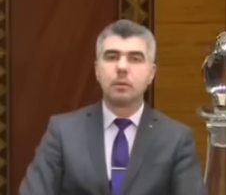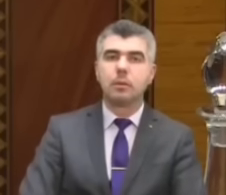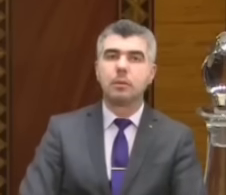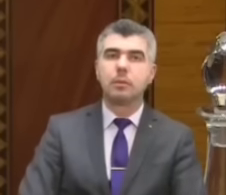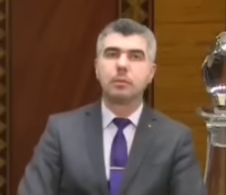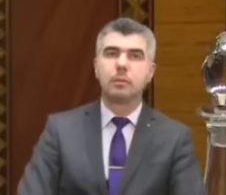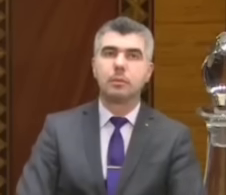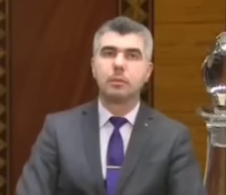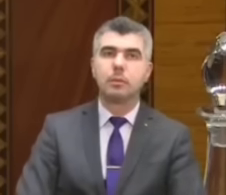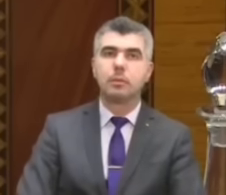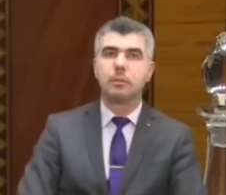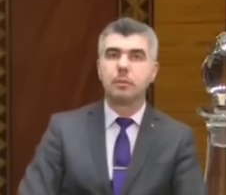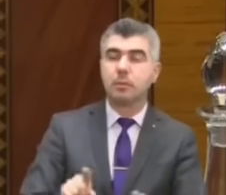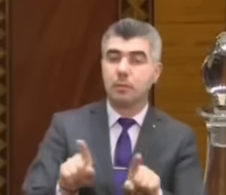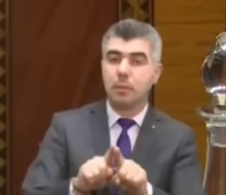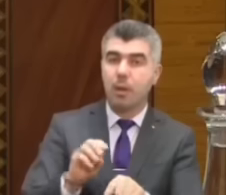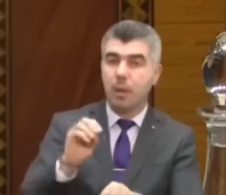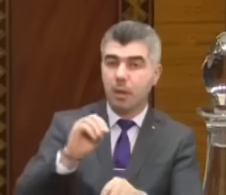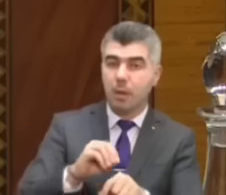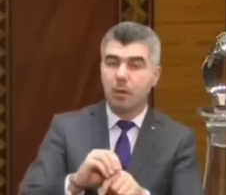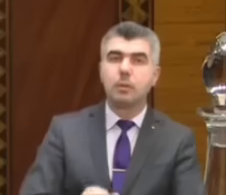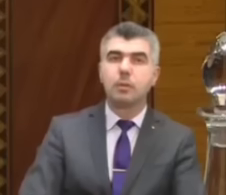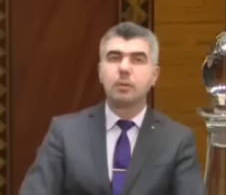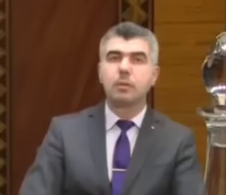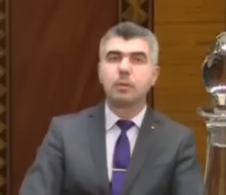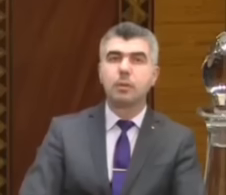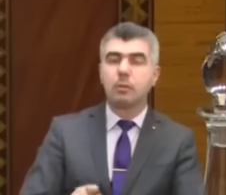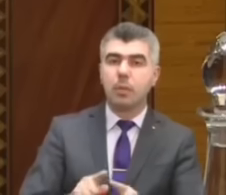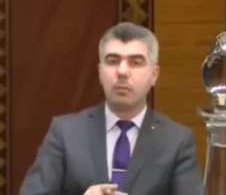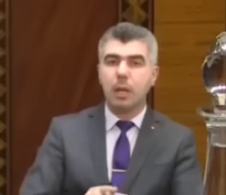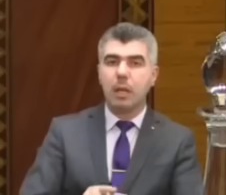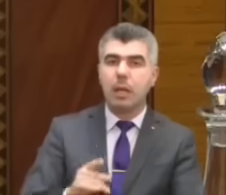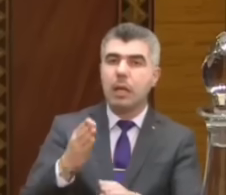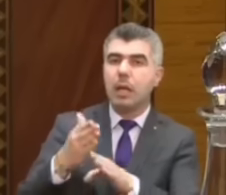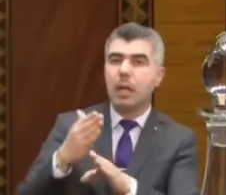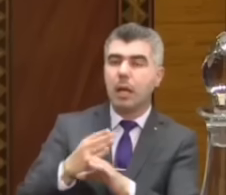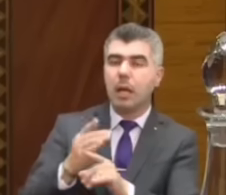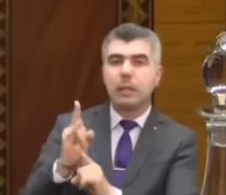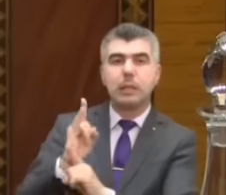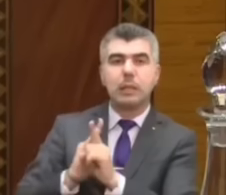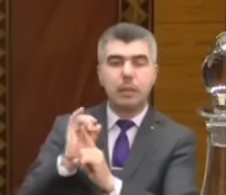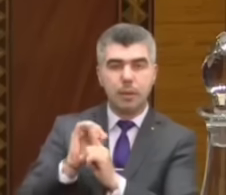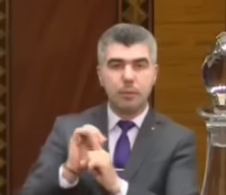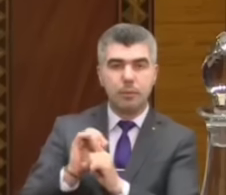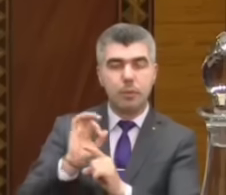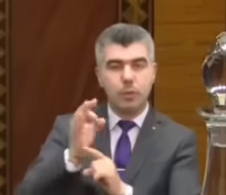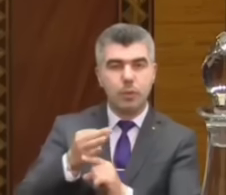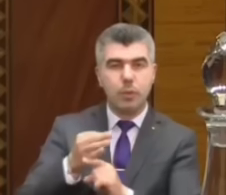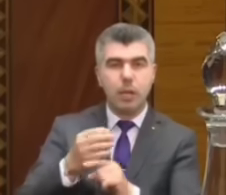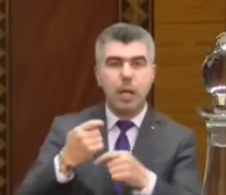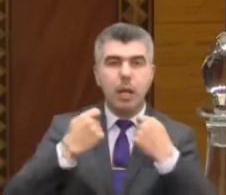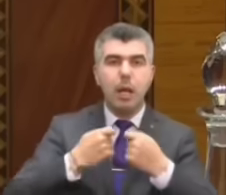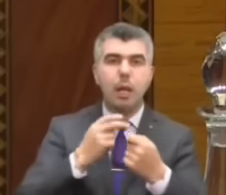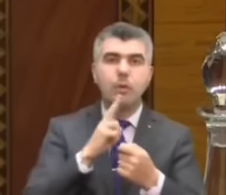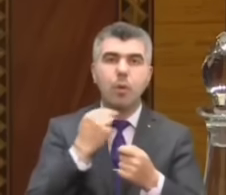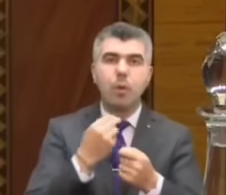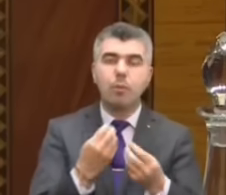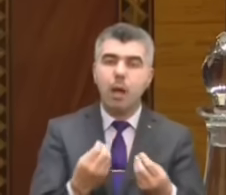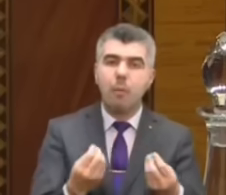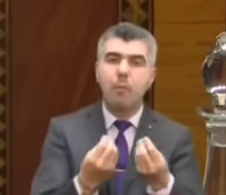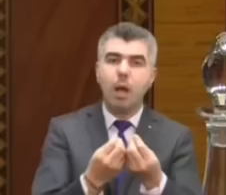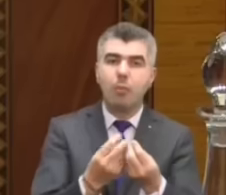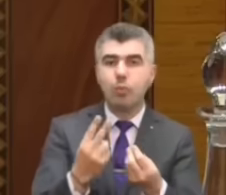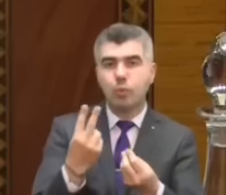نتكلموا على التركه الثقيله. اييه سي رئيس الحكومه، انتم كنتوا عضو هاد جوج الحكومات اللي